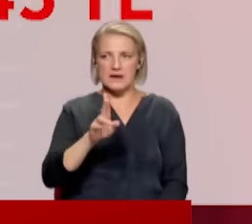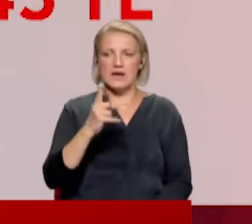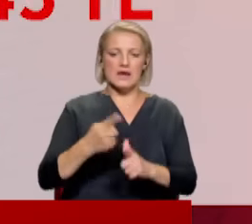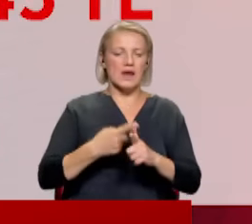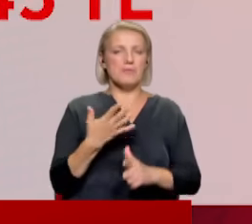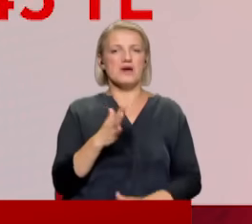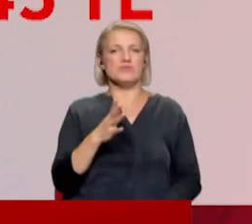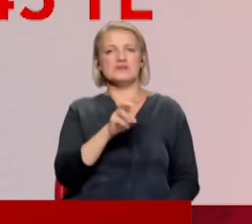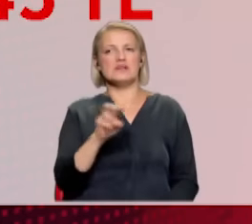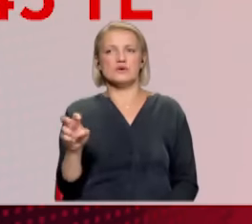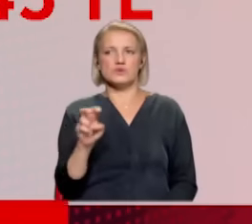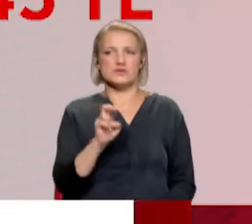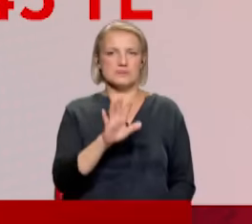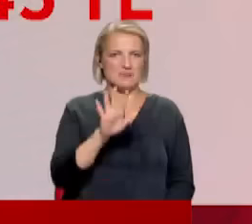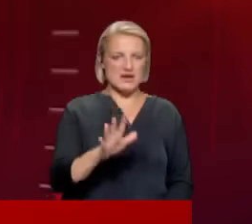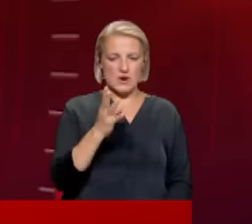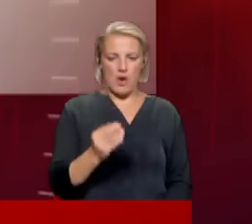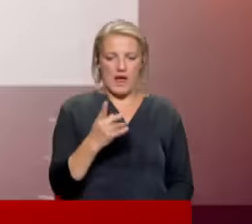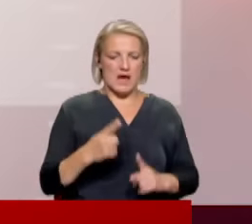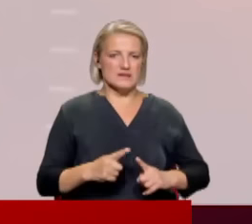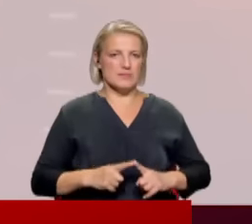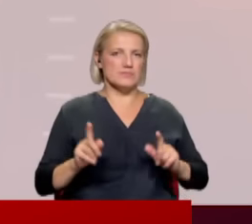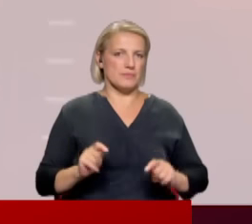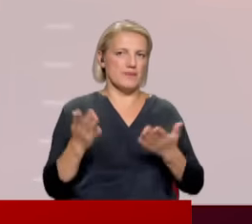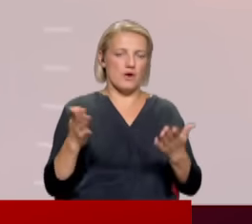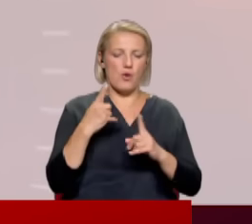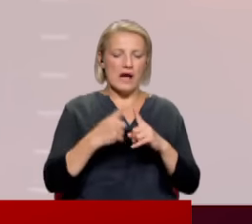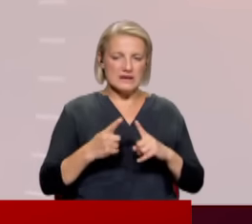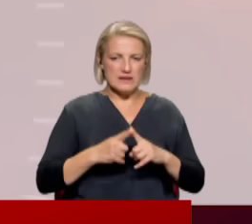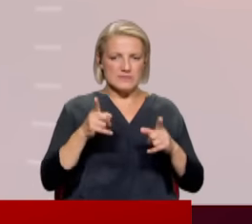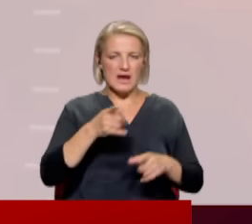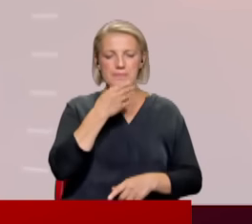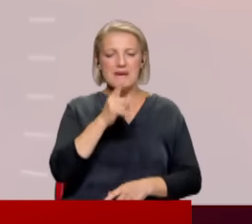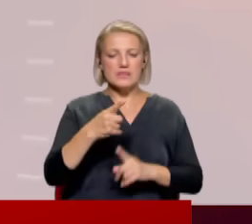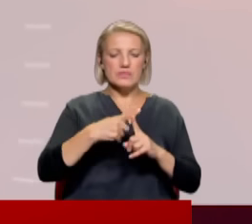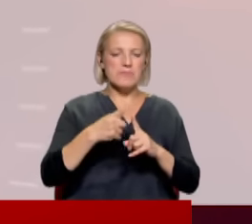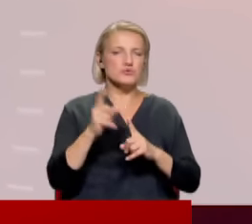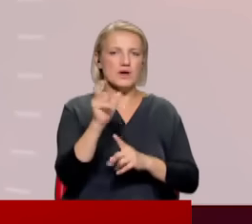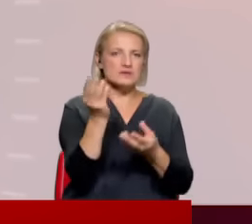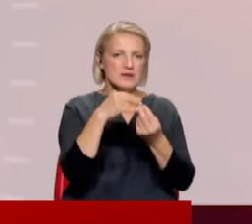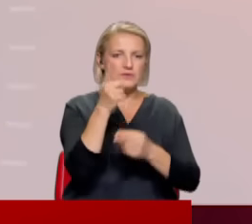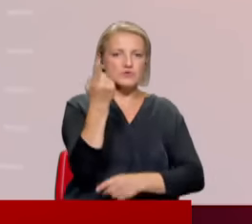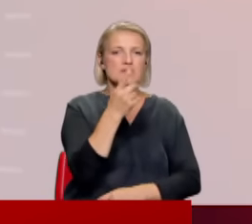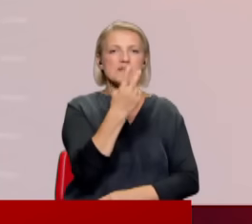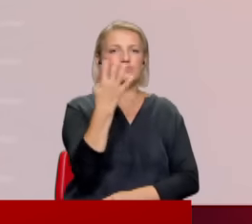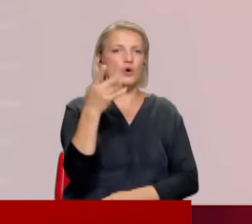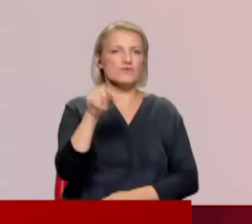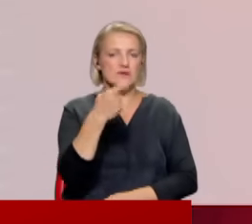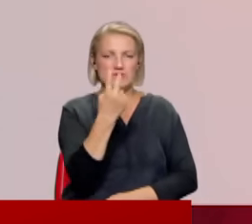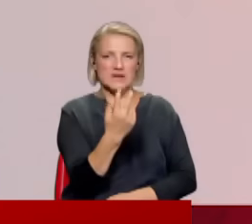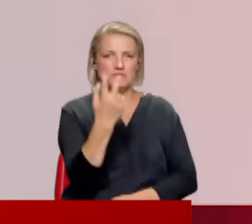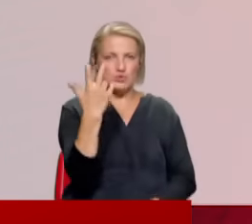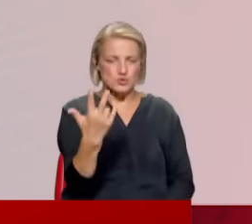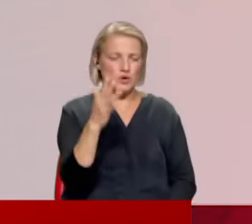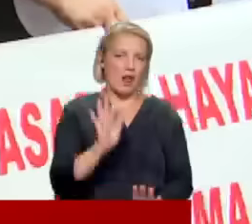kiraları 5845 L olarak hesapladı TÜİK o hesapla da emeklinin temmuz zammı % 24,75